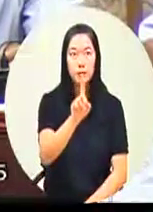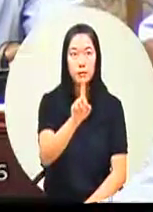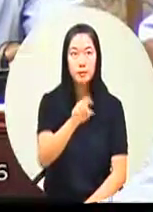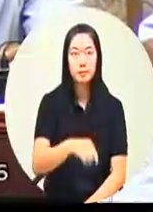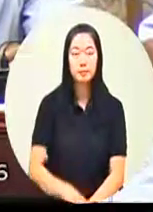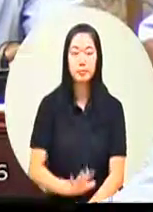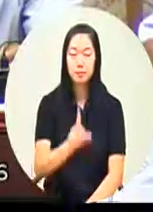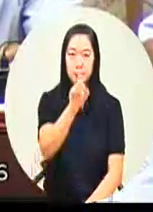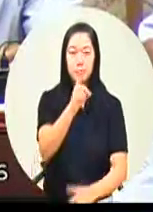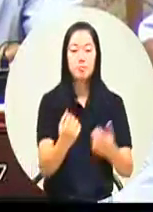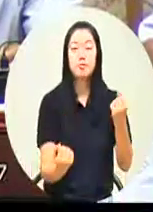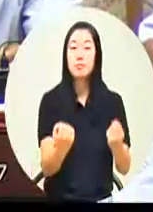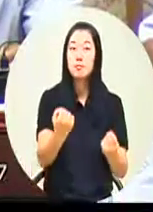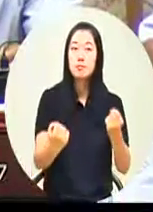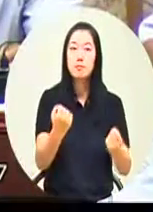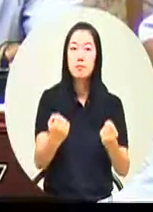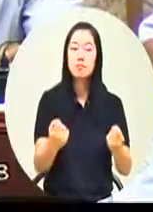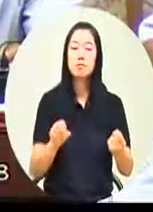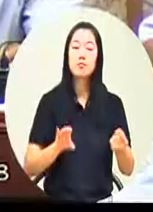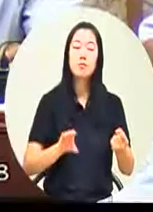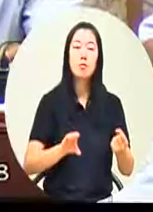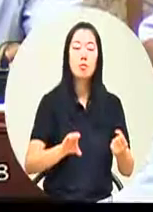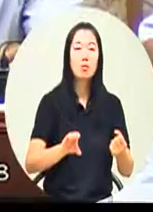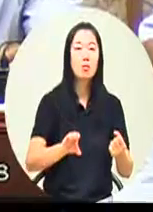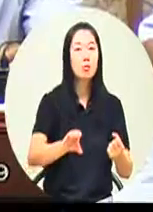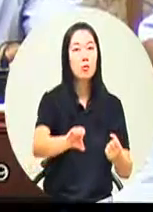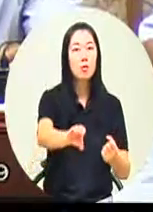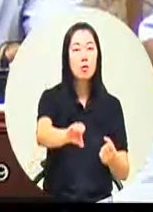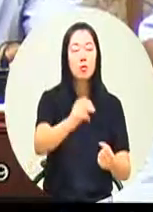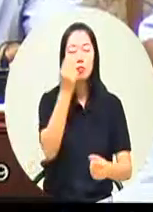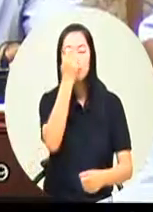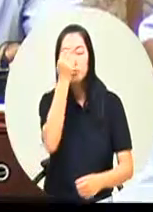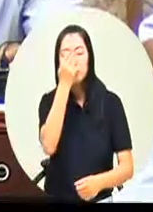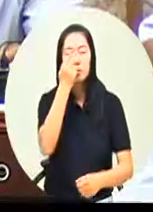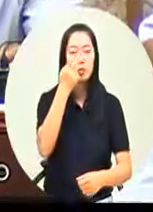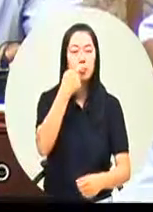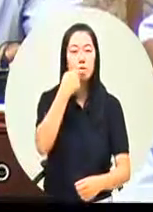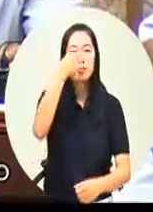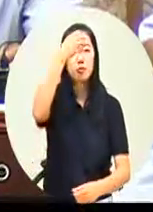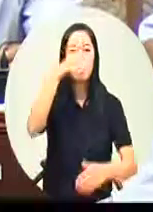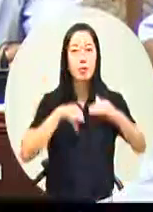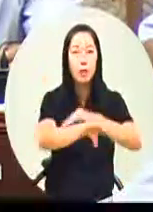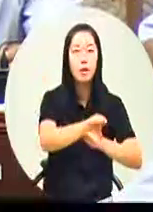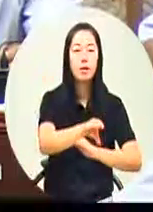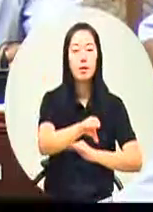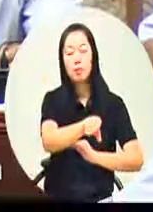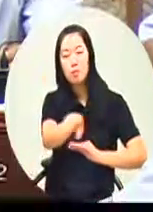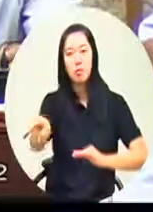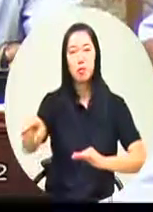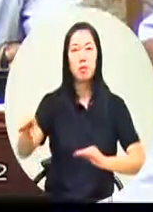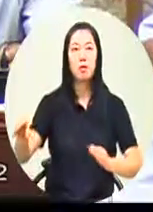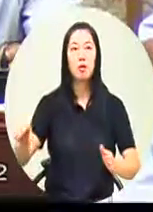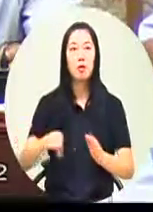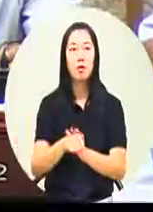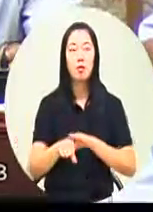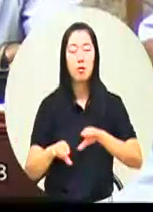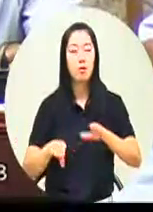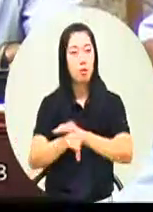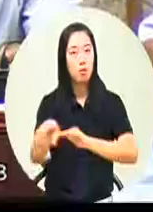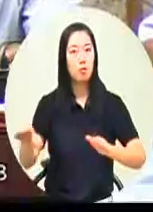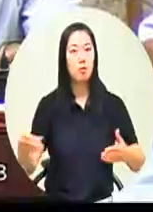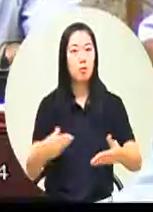那个开车子小客车的人，然后他没有依照遵守交通耗资那左转的部分，然后造成跟轻